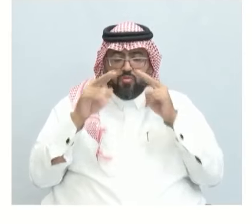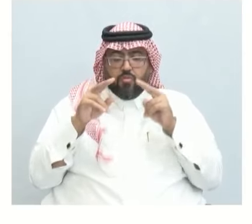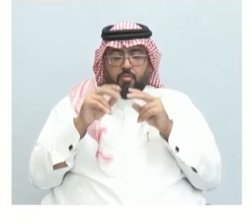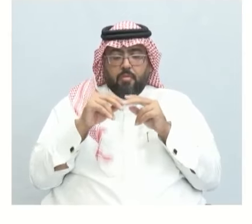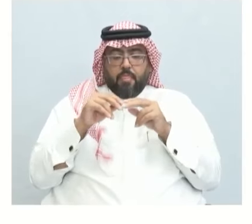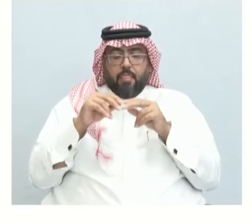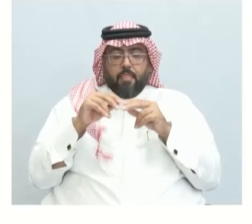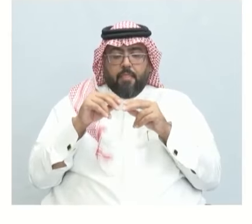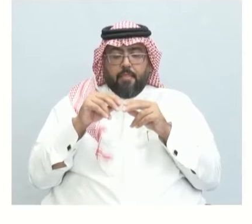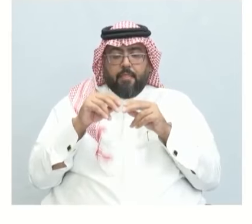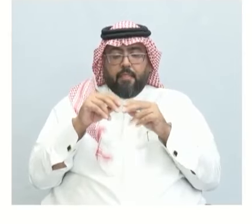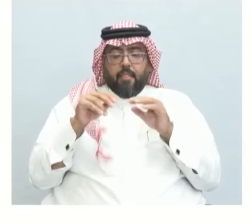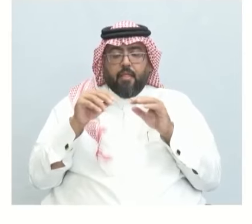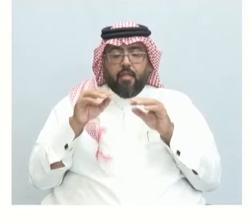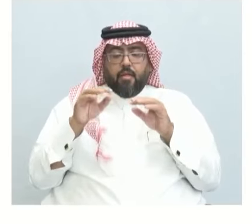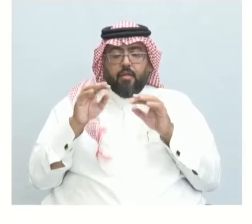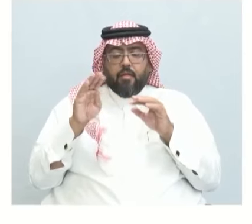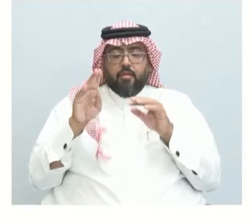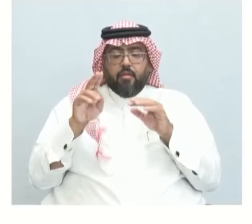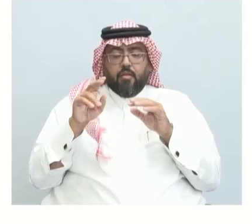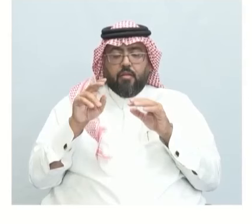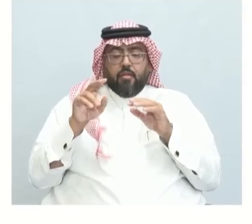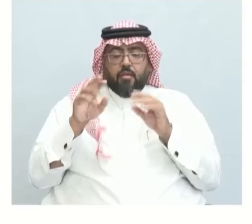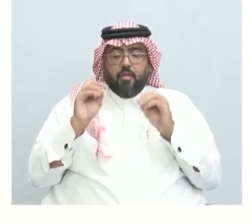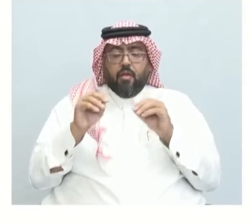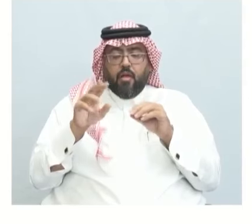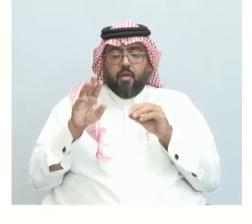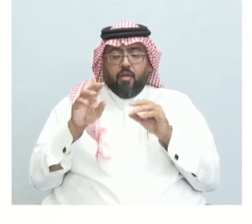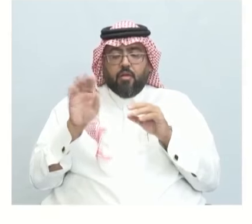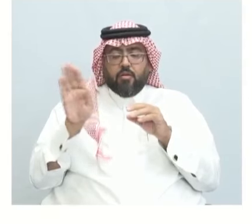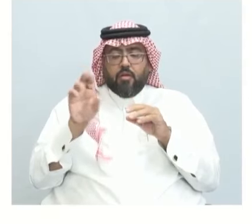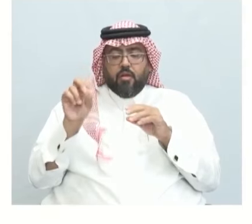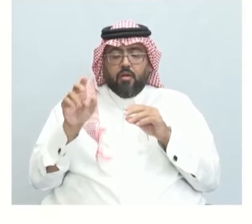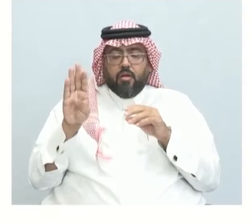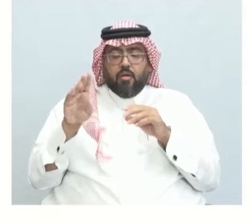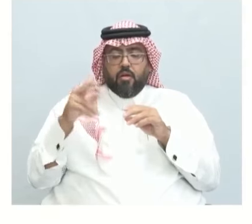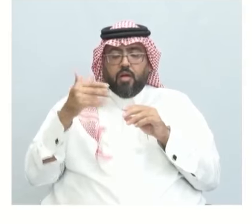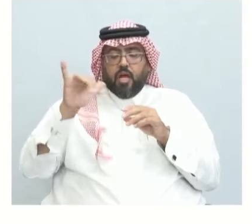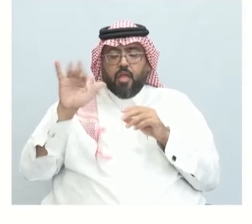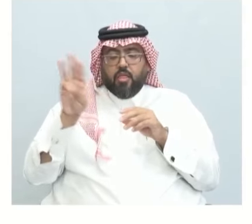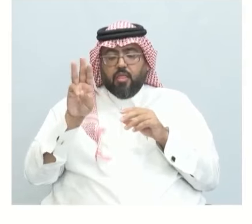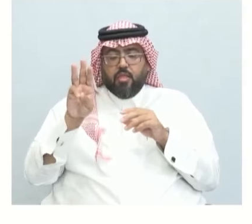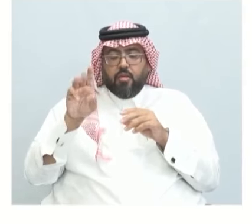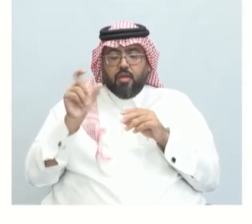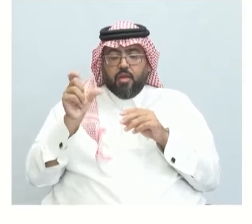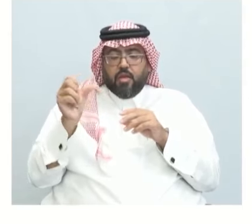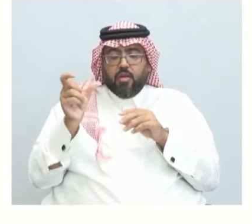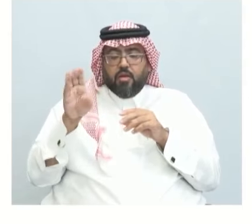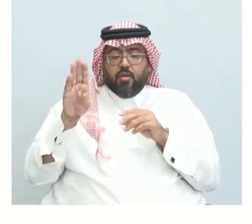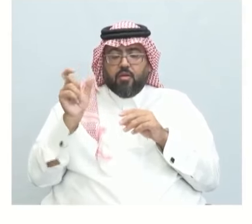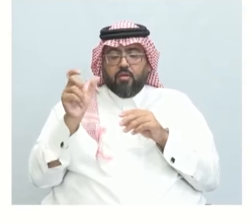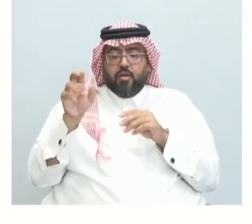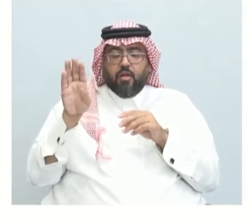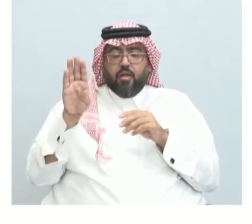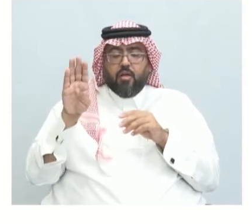الكلب اجح الشتاء وقال المهلهل راثيا سقاك الغيث سقاك الغيث انك كنت